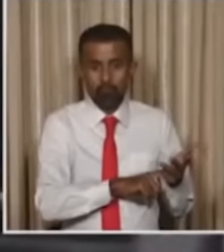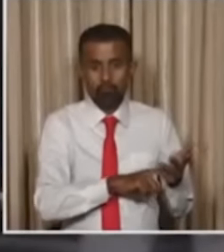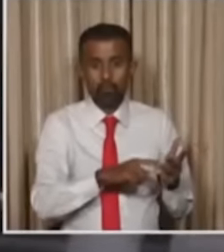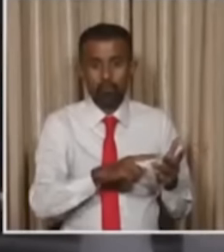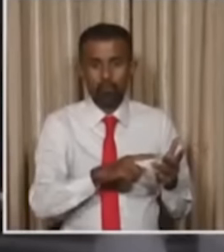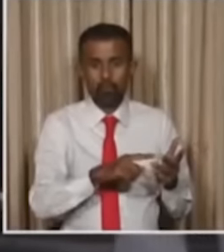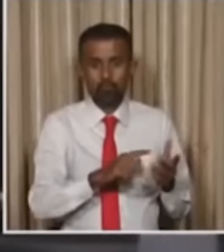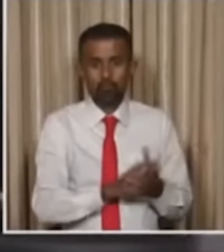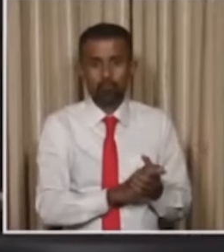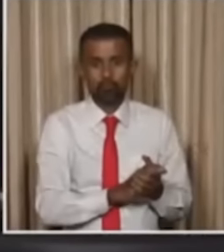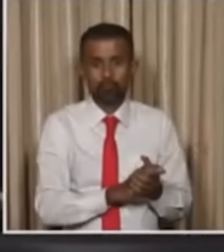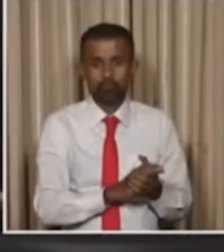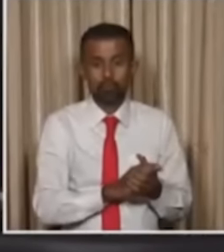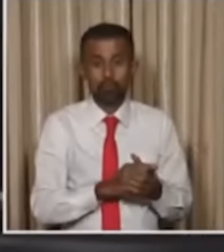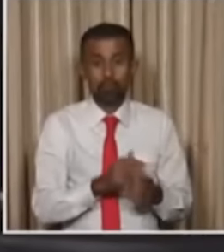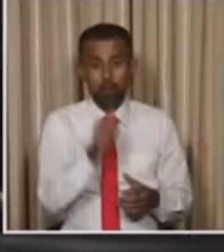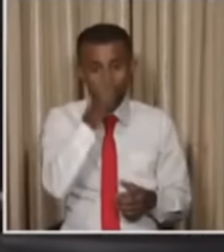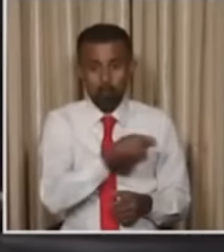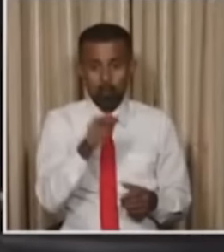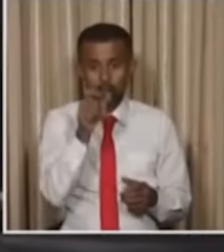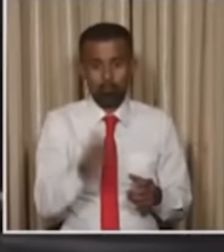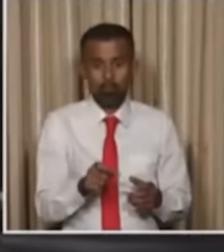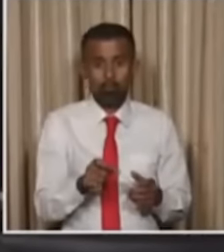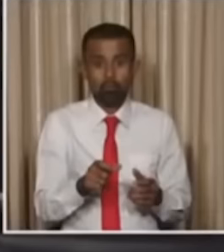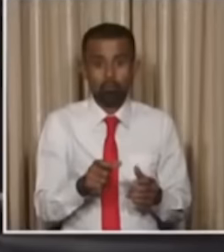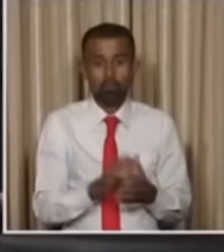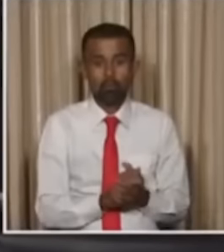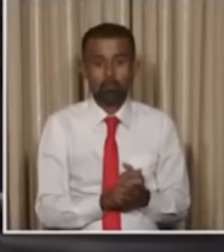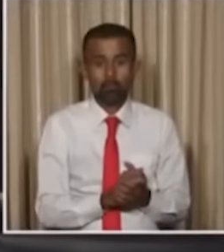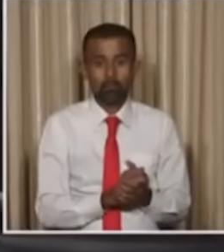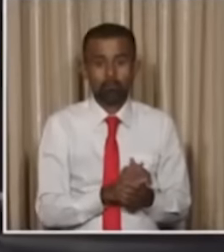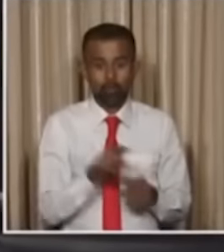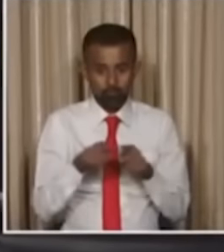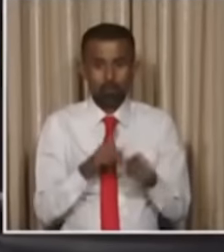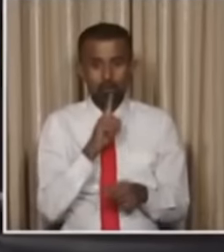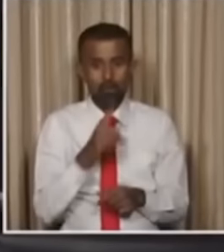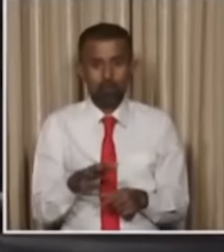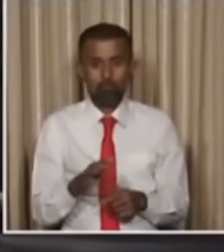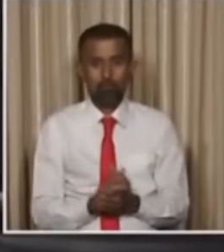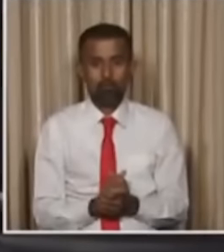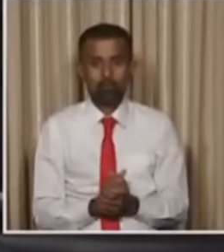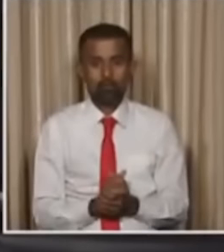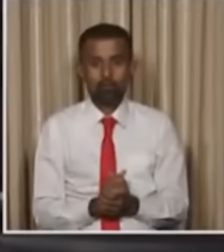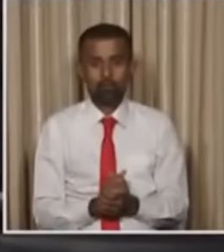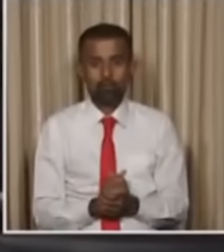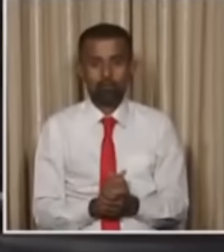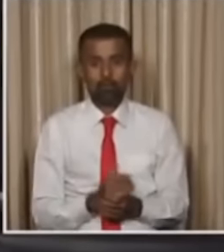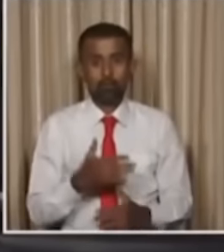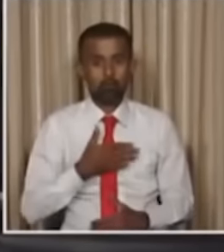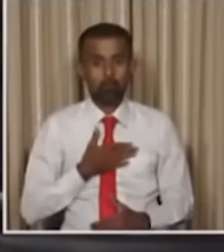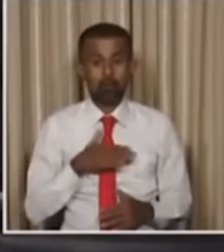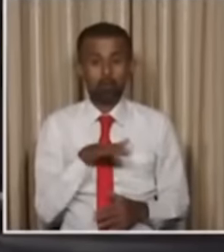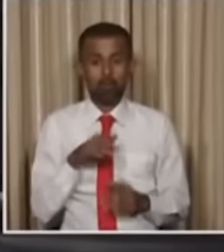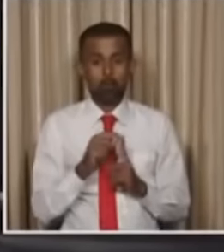කුඩු බංකොල්ලකාරයෝ බඩුකා ඒ වගේ කට්ටිය කියලා. හැබැයි ගරු මන්ත්‍රීතුමනි මගේ